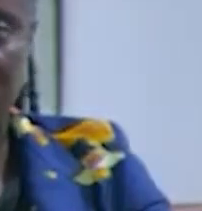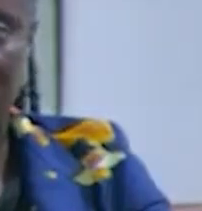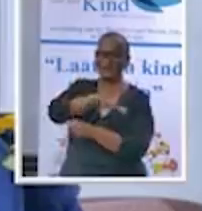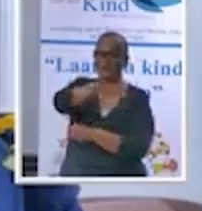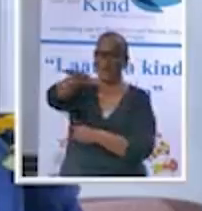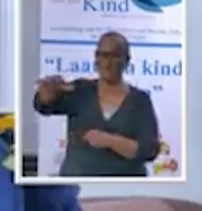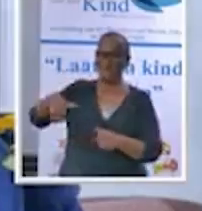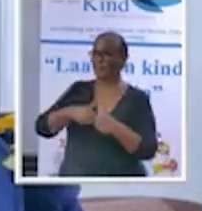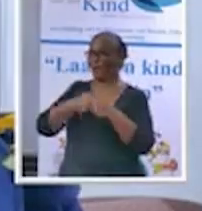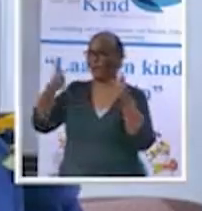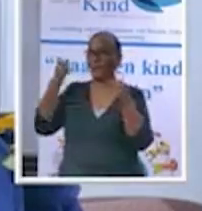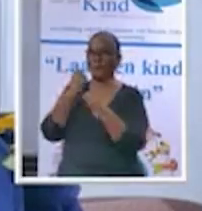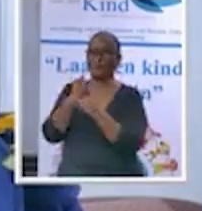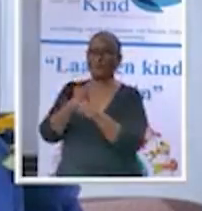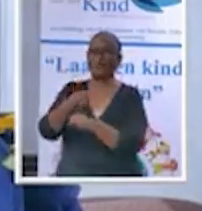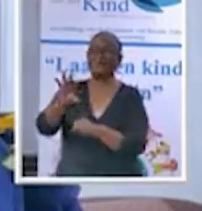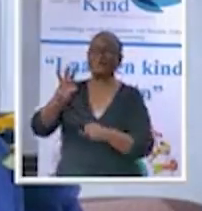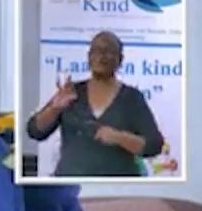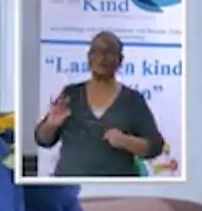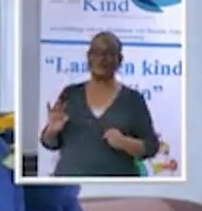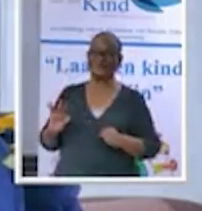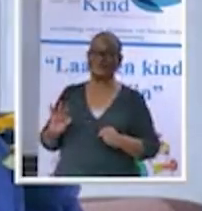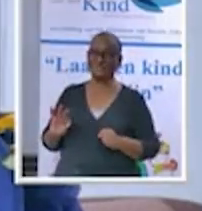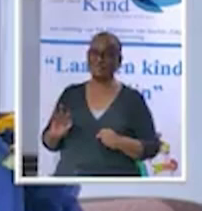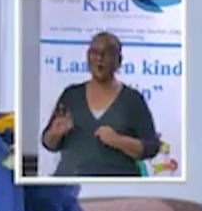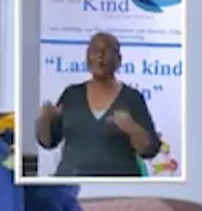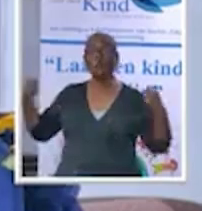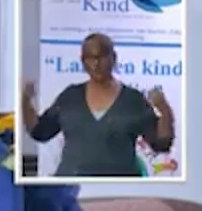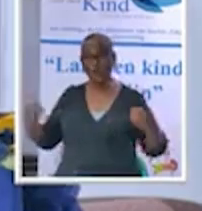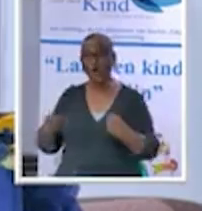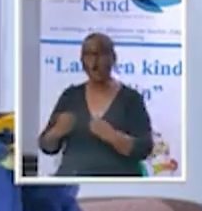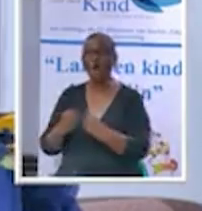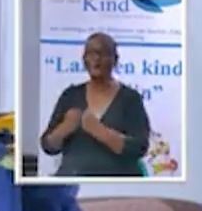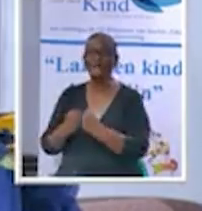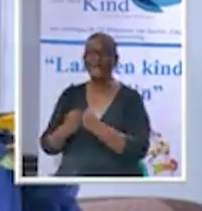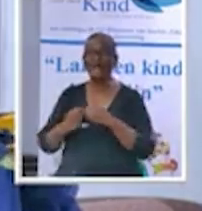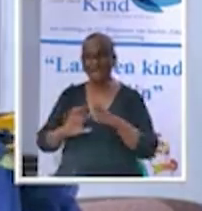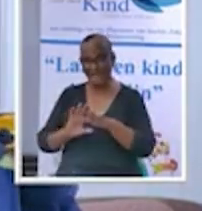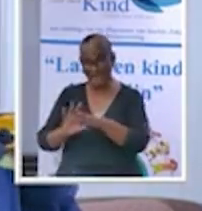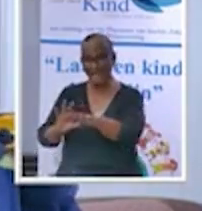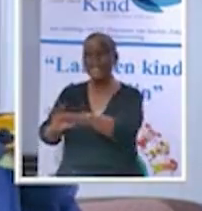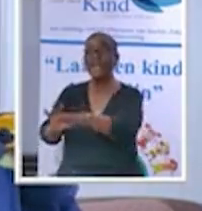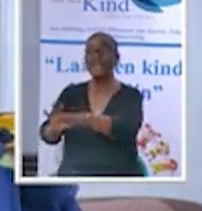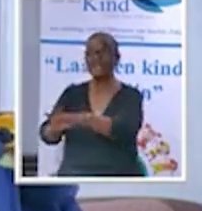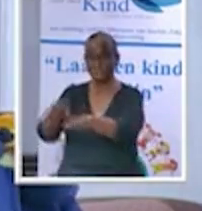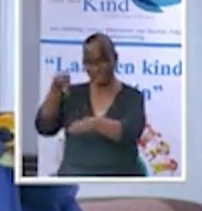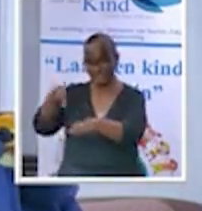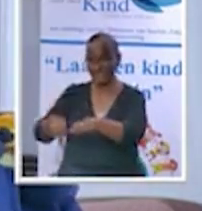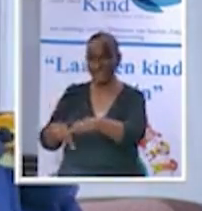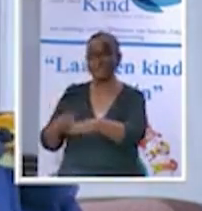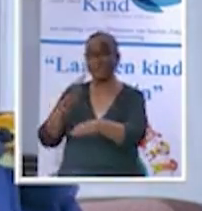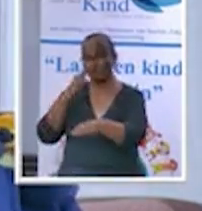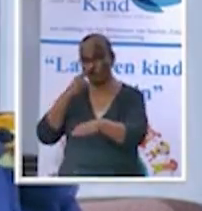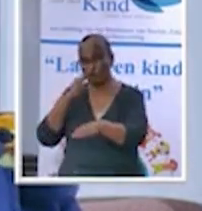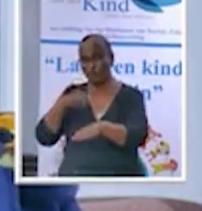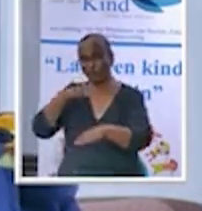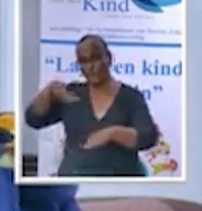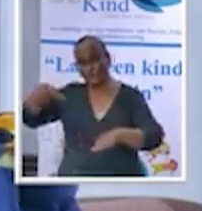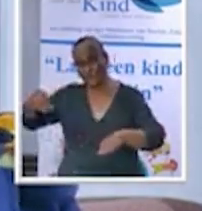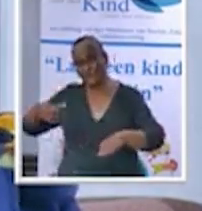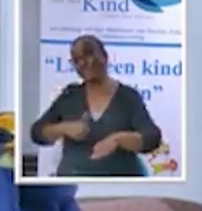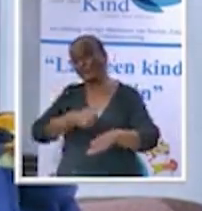niets. Laten we dat als uitdaging nemen als leiders van dit land en laten we ervoor